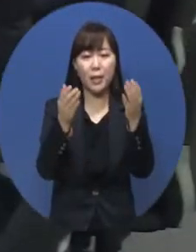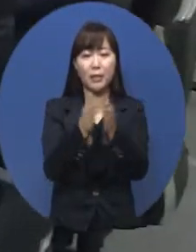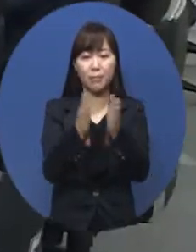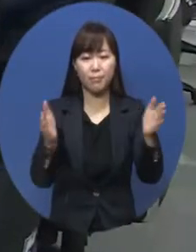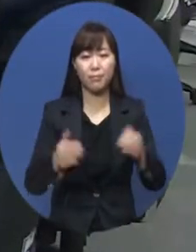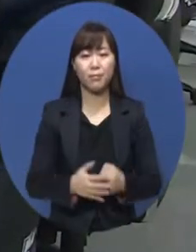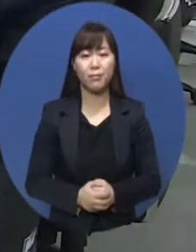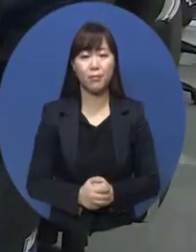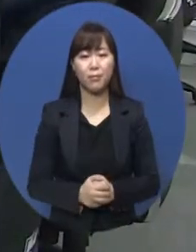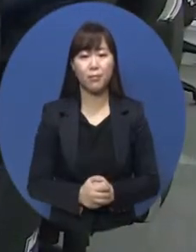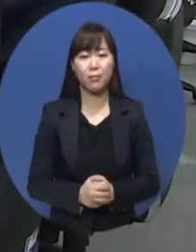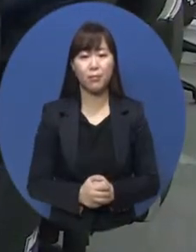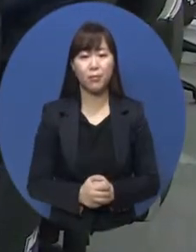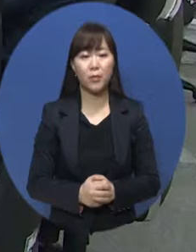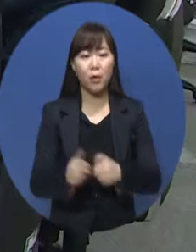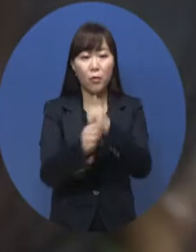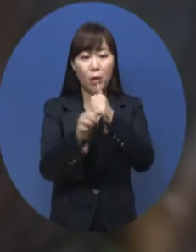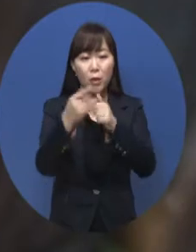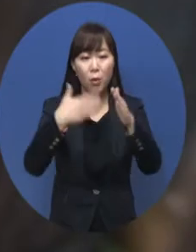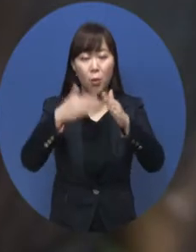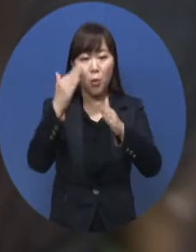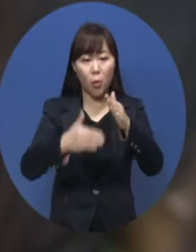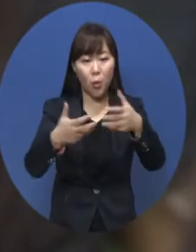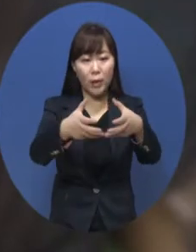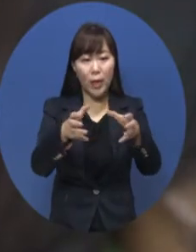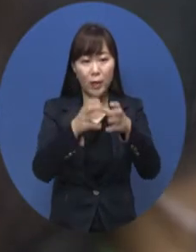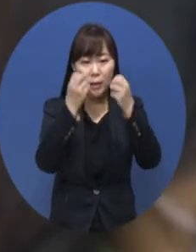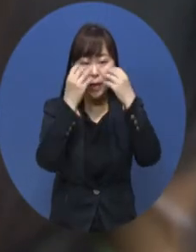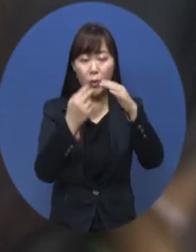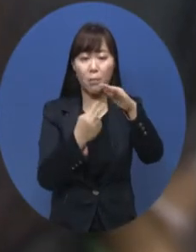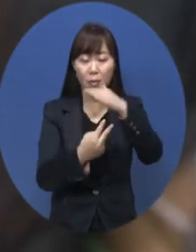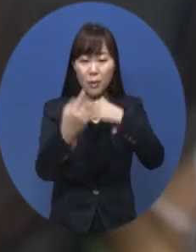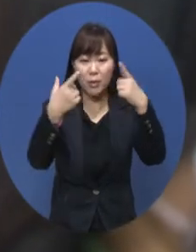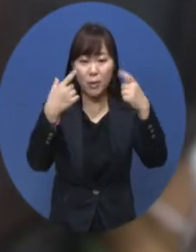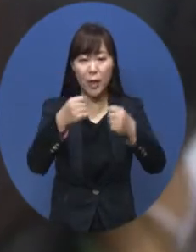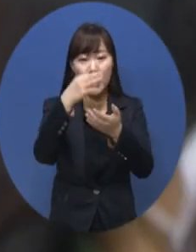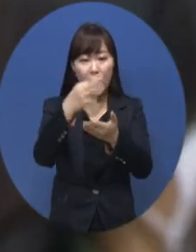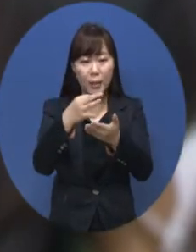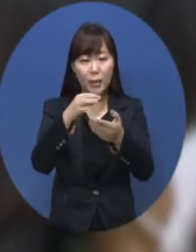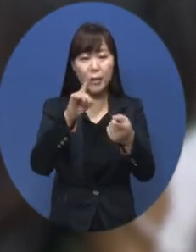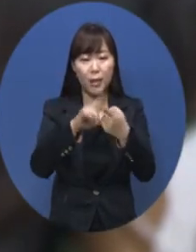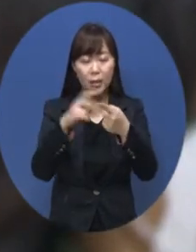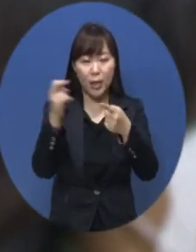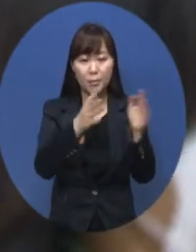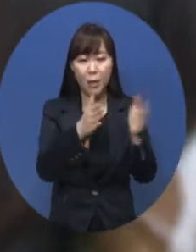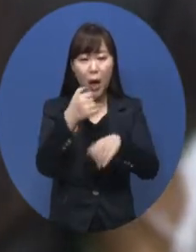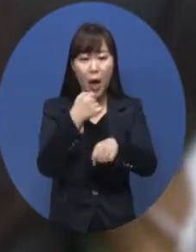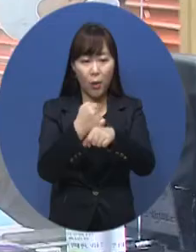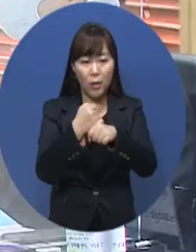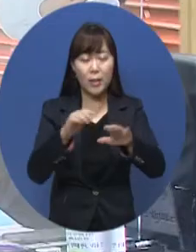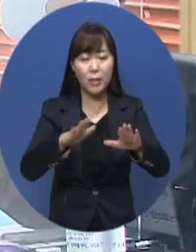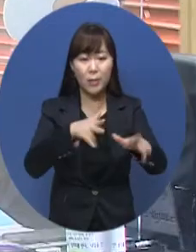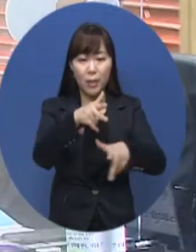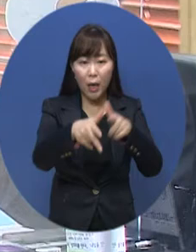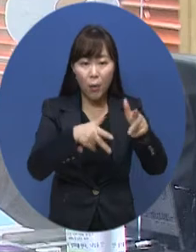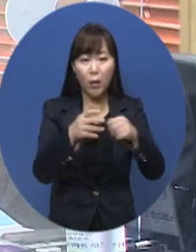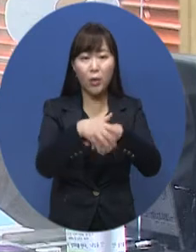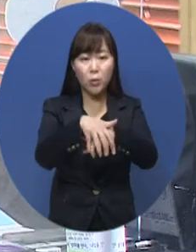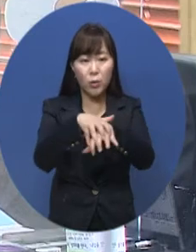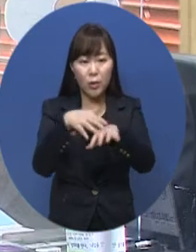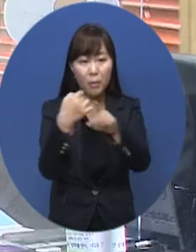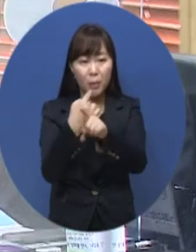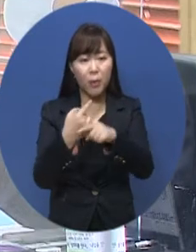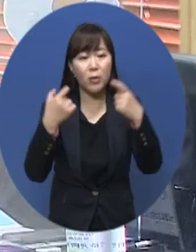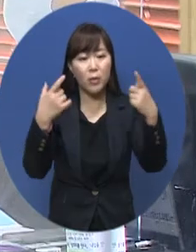개최했습니다. 위원회는 공단의 새로운 비전 등 가치체계를 재정립하고 현행 사업과 조직을 개편하는